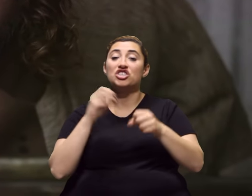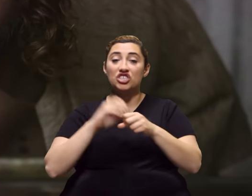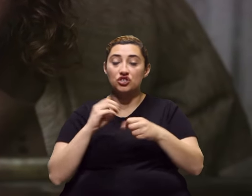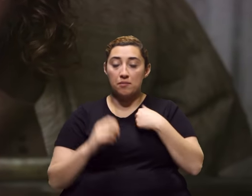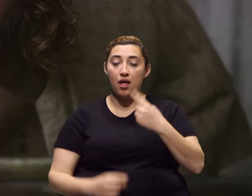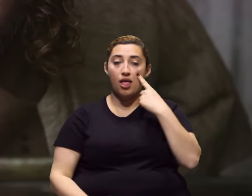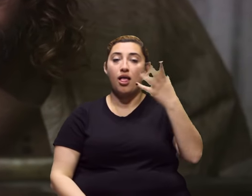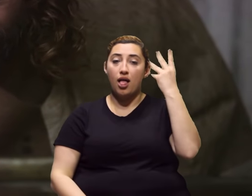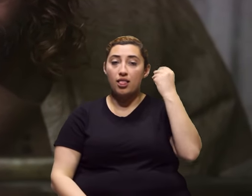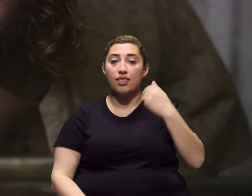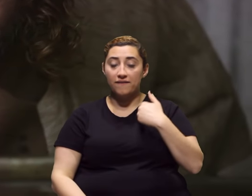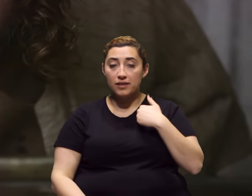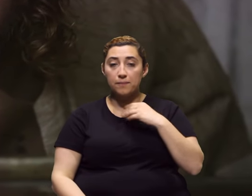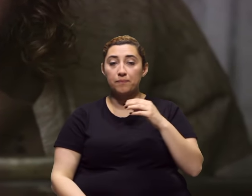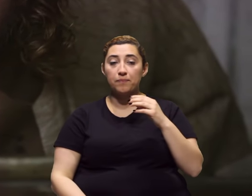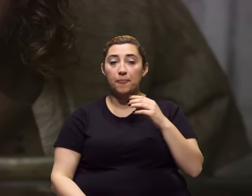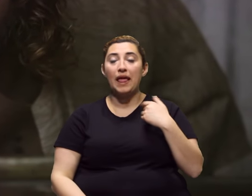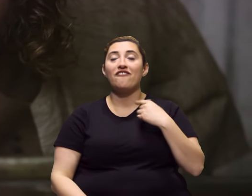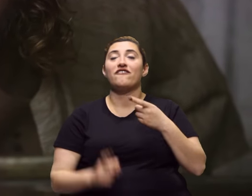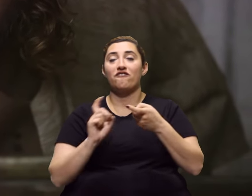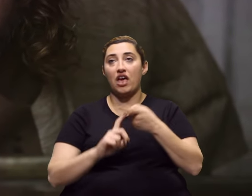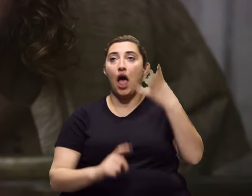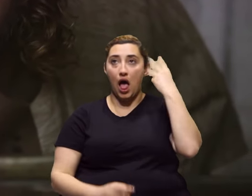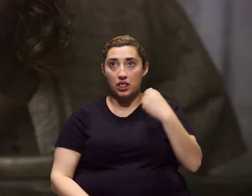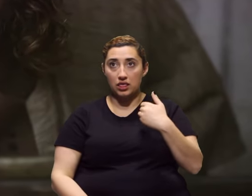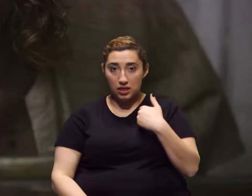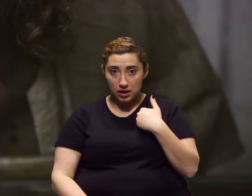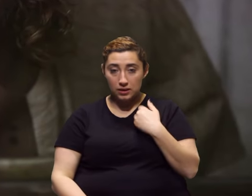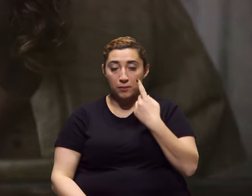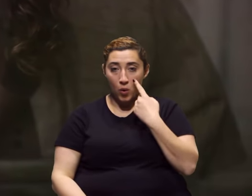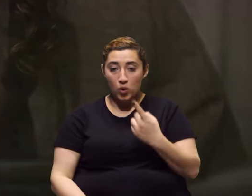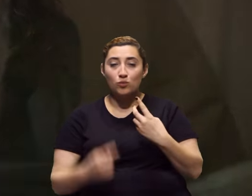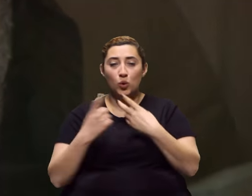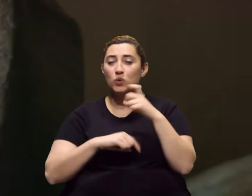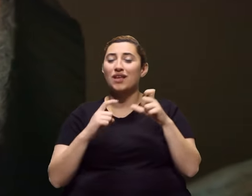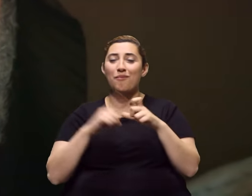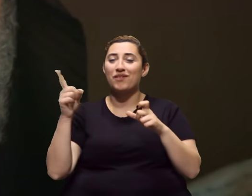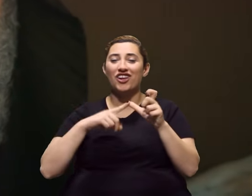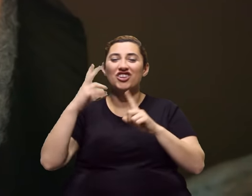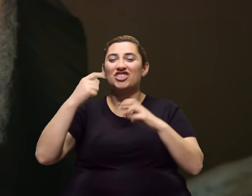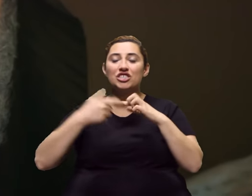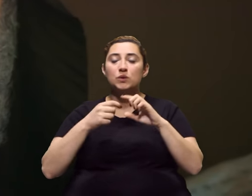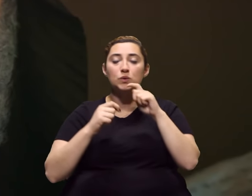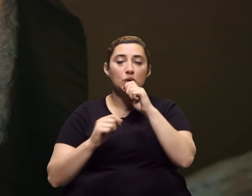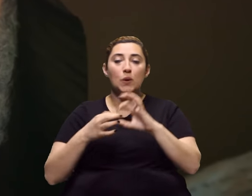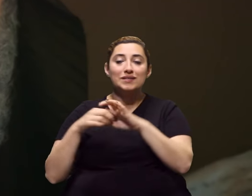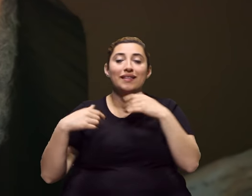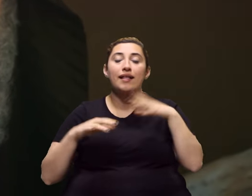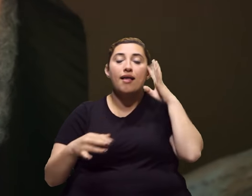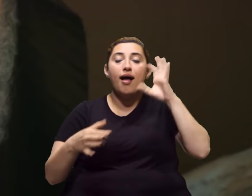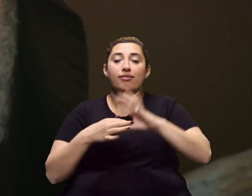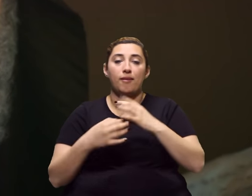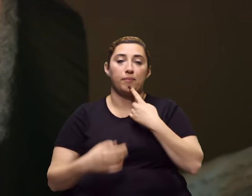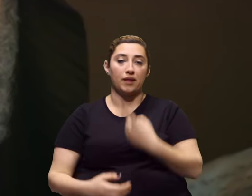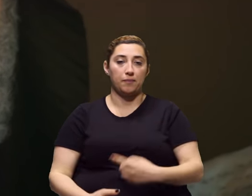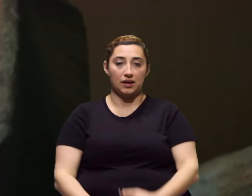sırasında görmüşüm, dahi anlamışım ki Yunus Emre'nin şiiri söz değil,